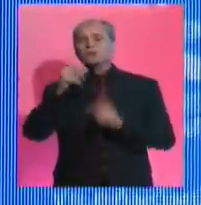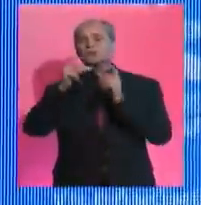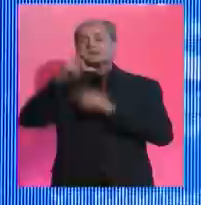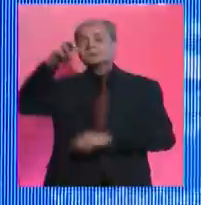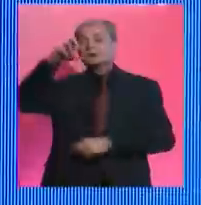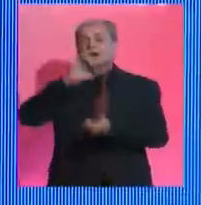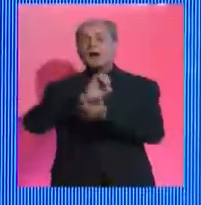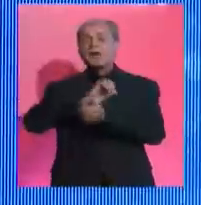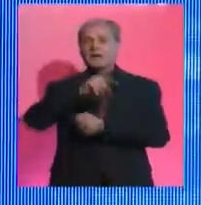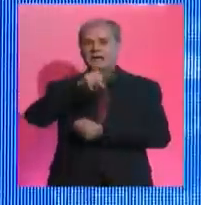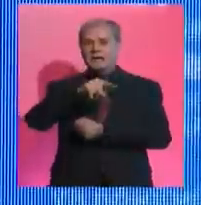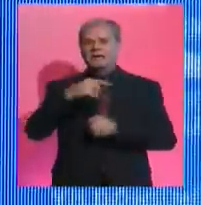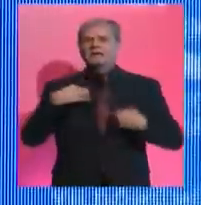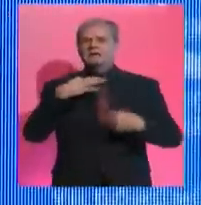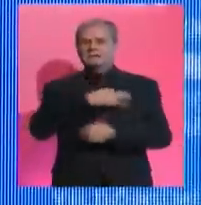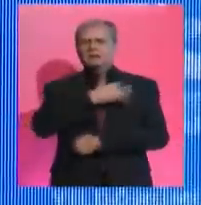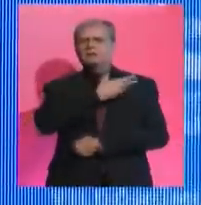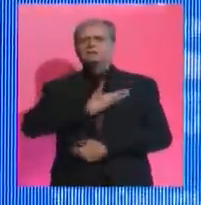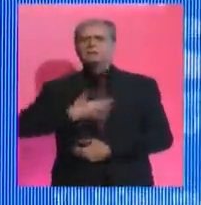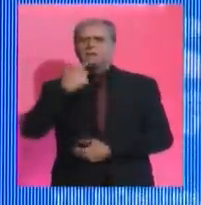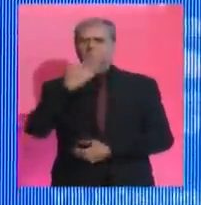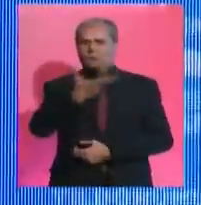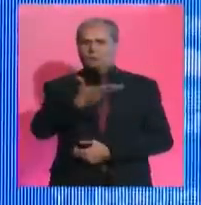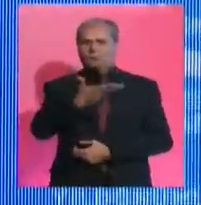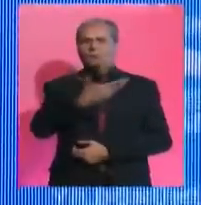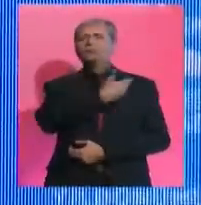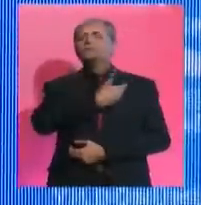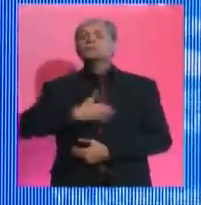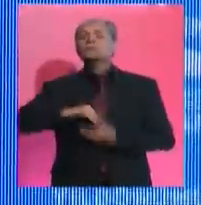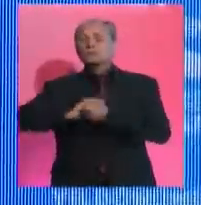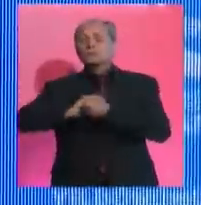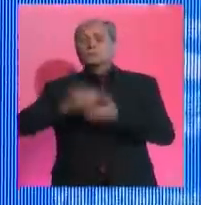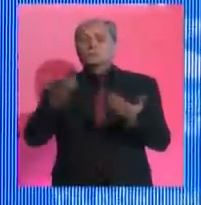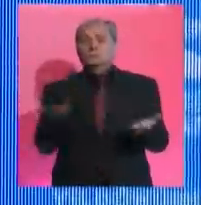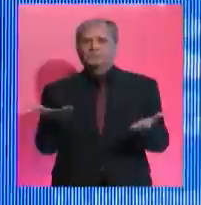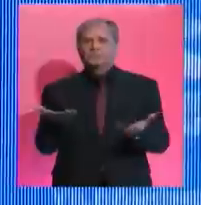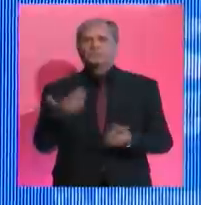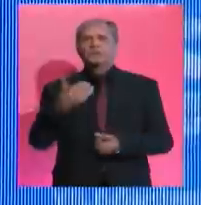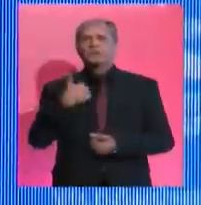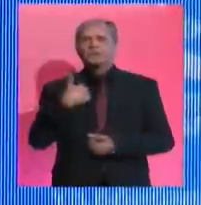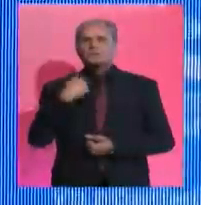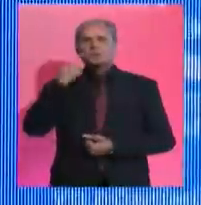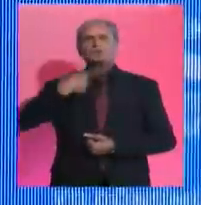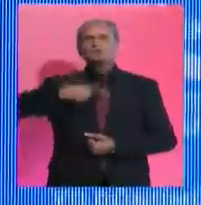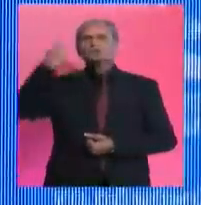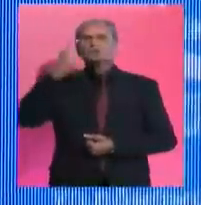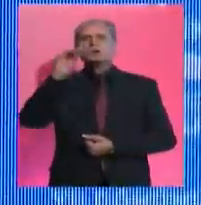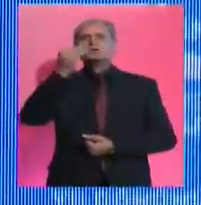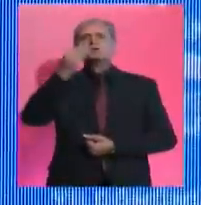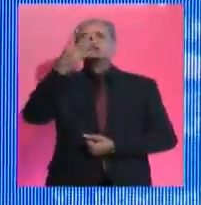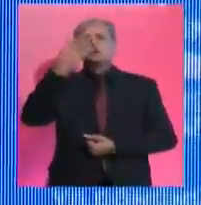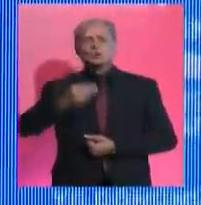Partisi ailesine şükranlarımı iletiyor Sevgili dostlarım bir Cumhuriyet çocuğu olan